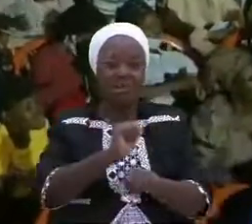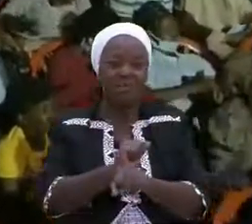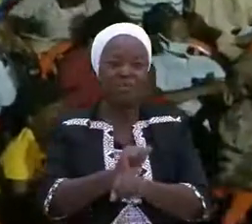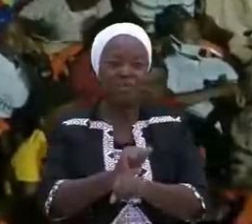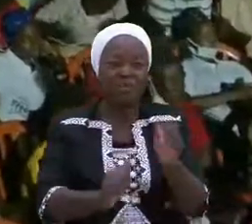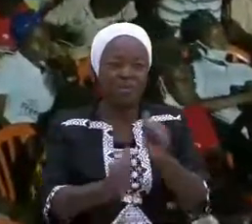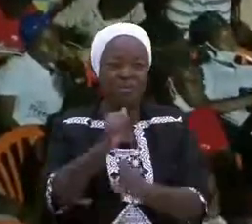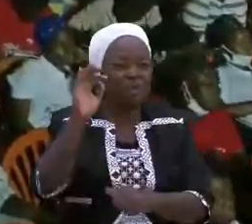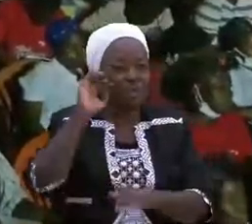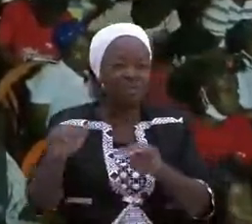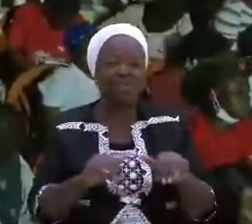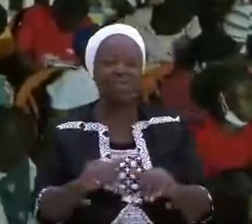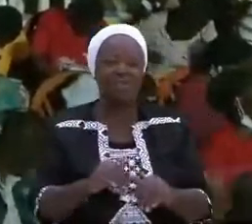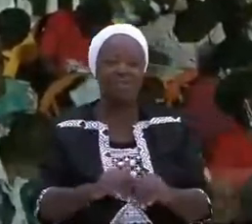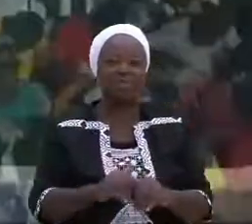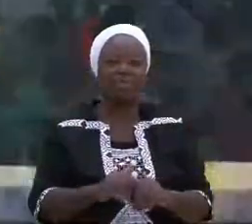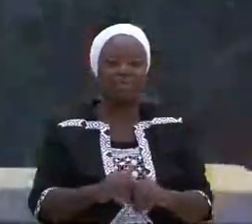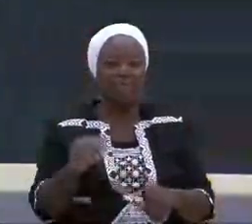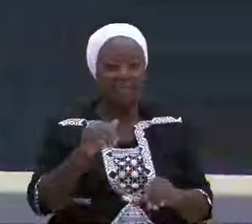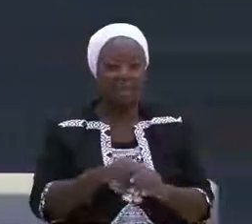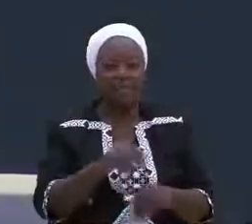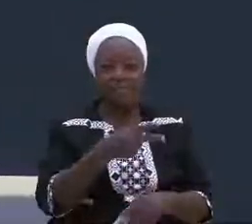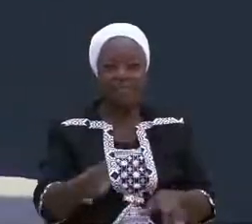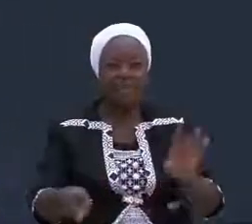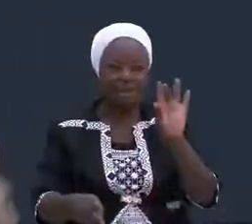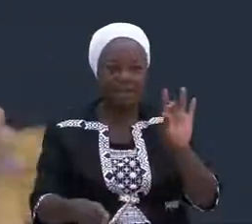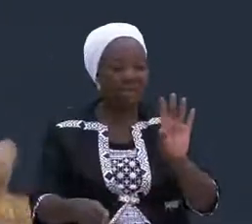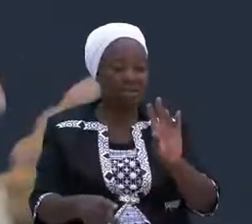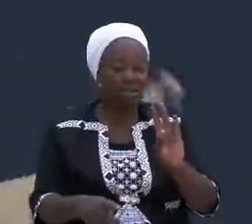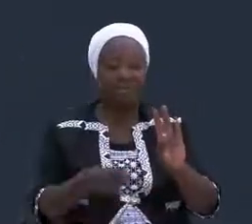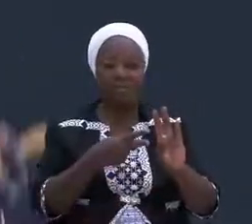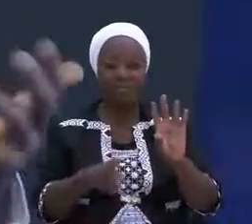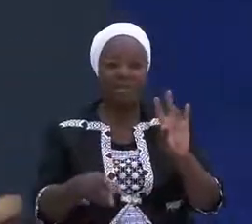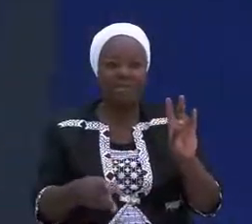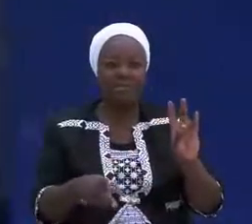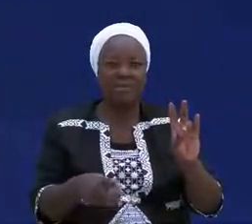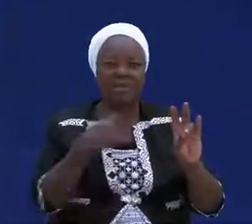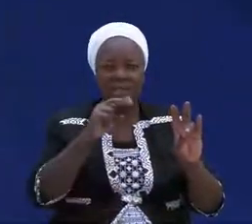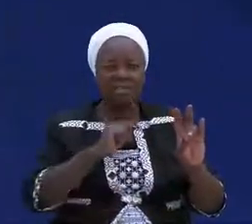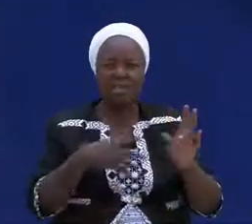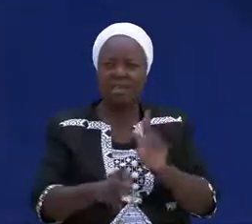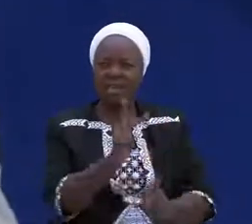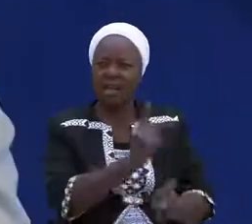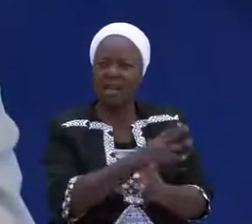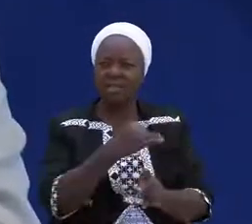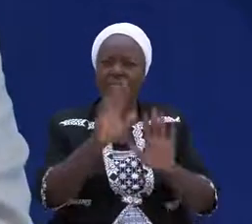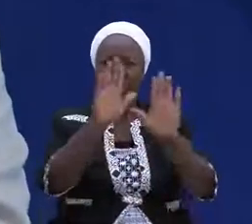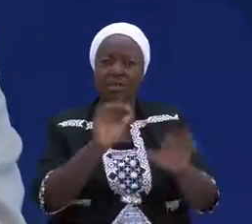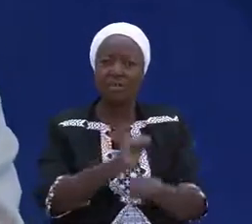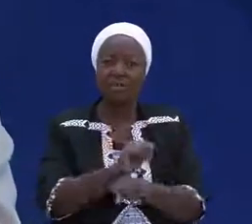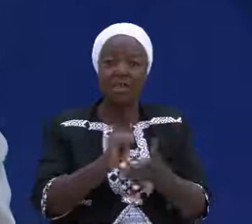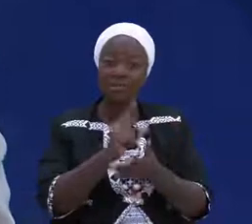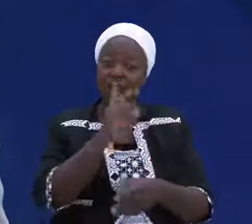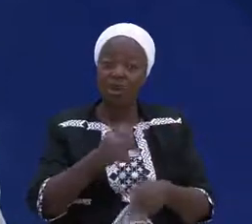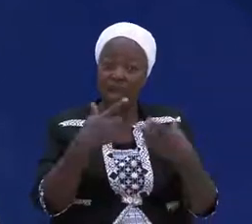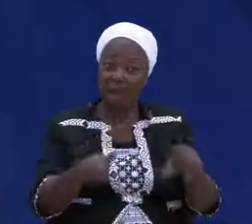Lorsqu'elles apprirent et virent les miracles qu'ils faisaient. Verset 7. On nous dit le type de miracle dans le verset 7